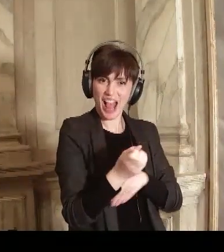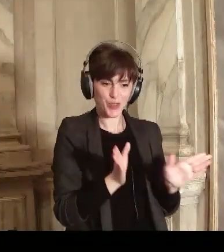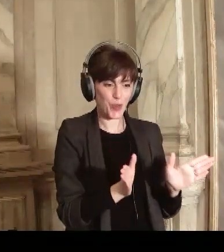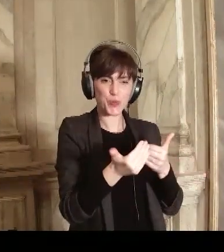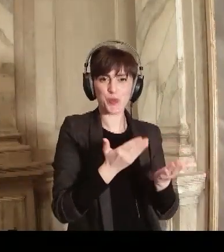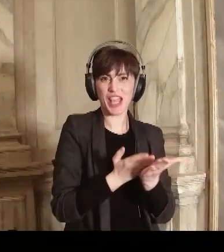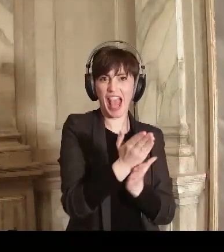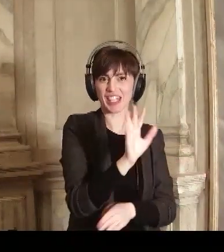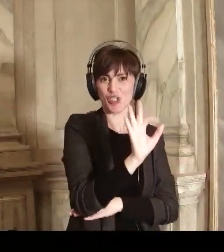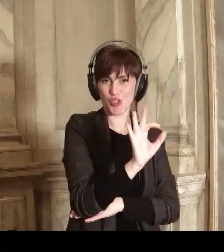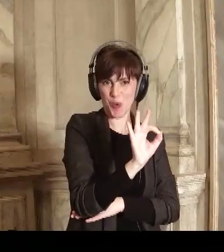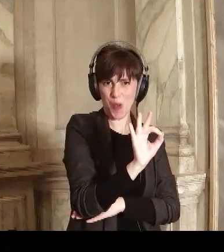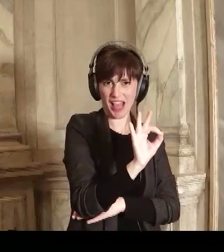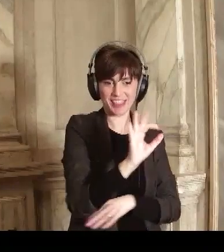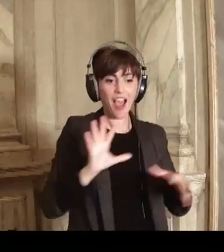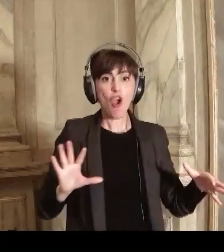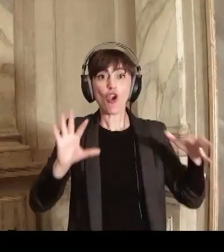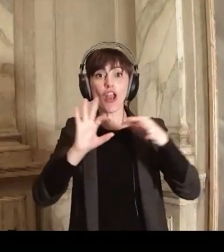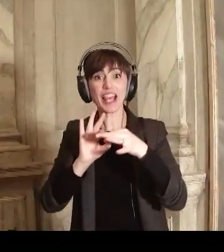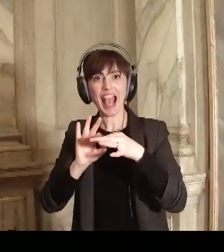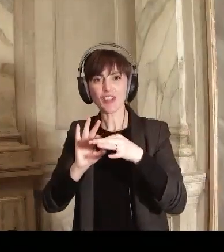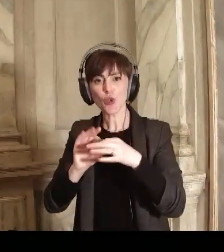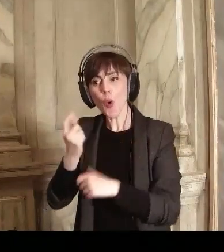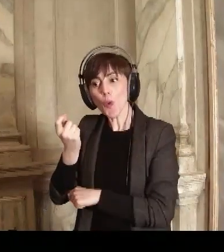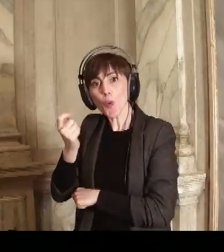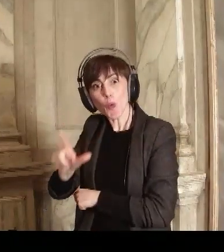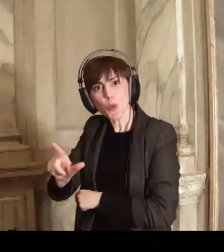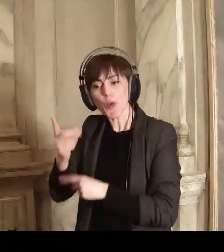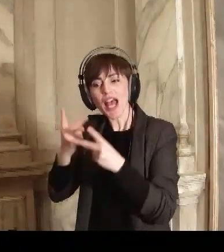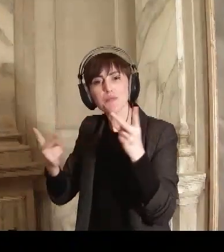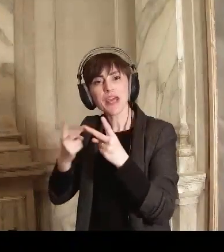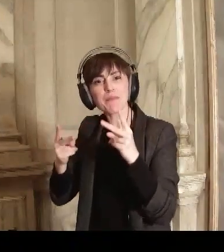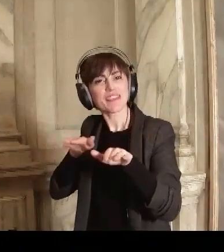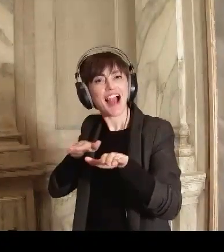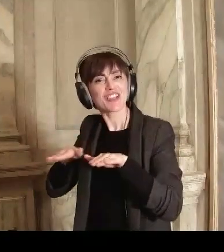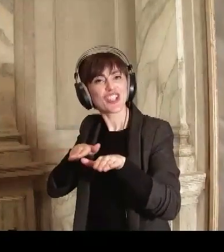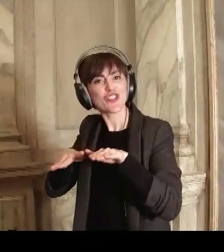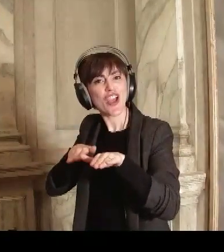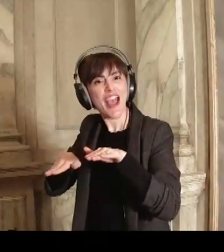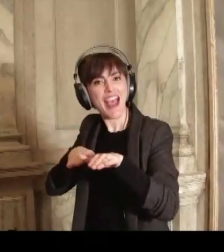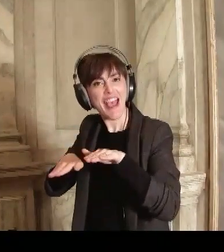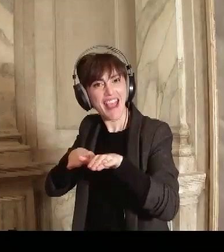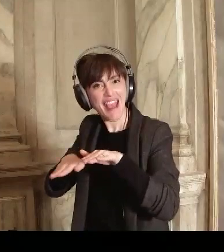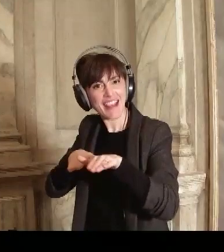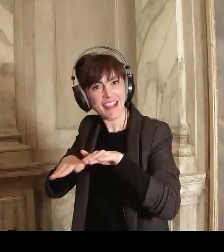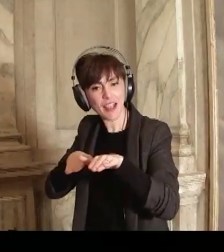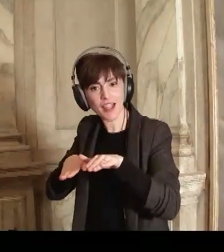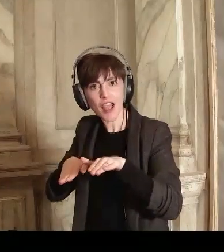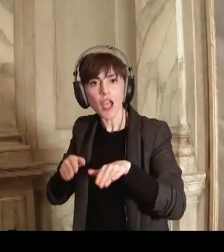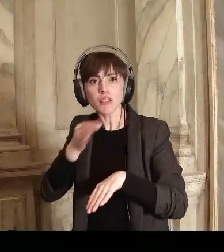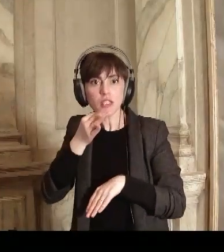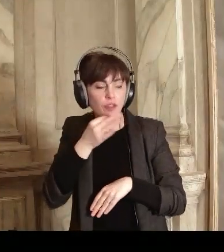e la cultura sperimentale attuale DJ, dove samples acustici, quindi frammenti di suono provenienti da